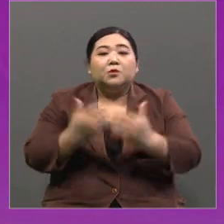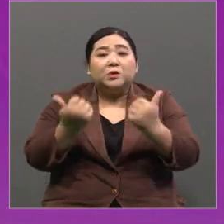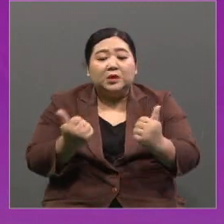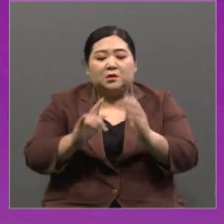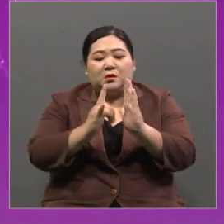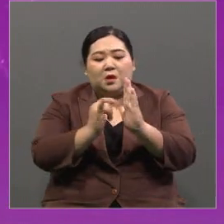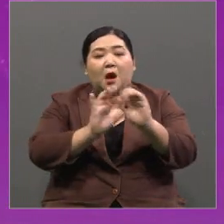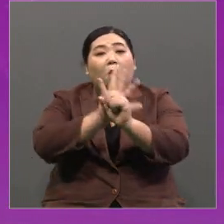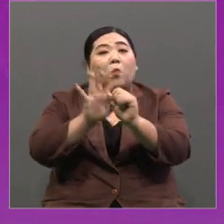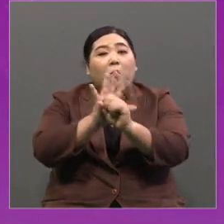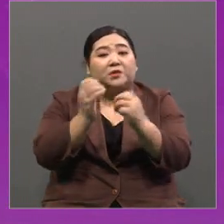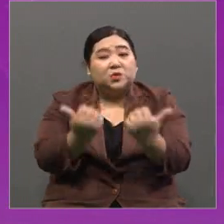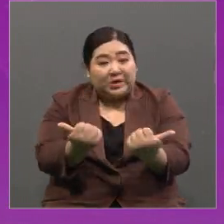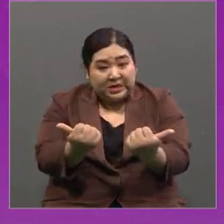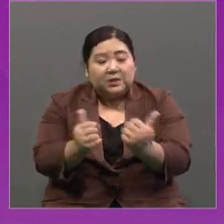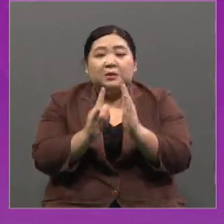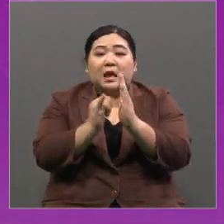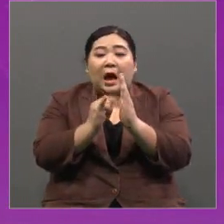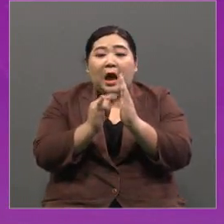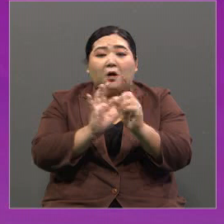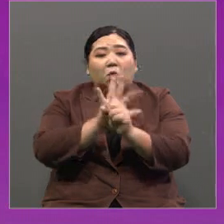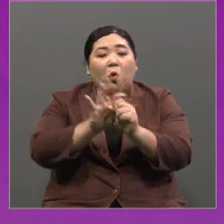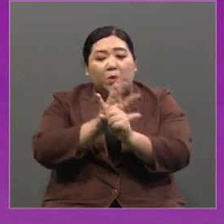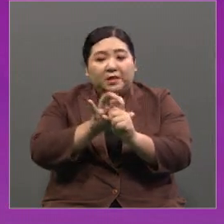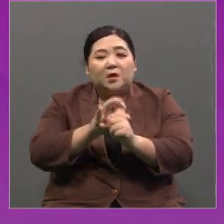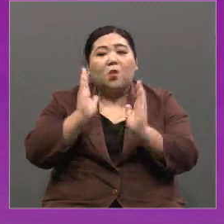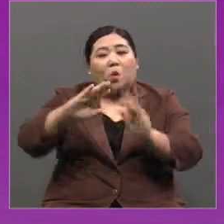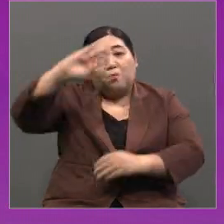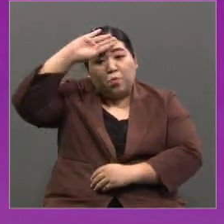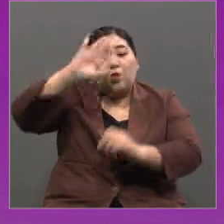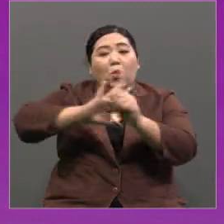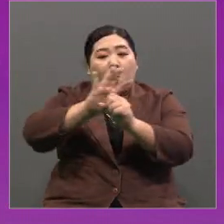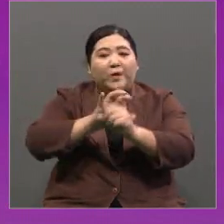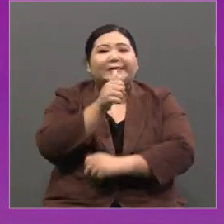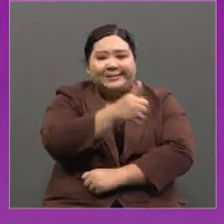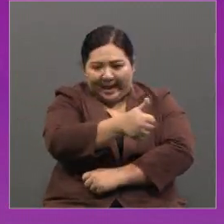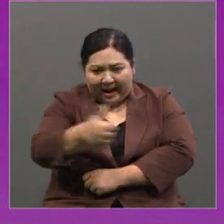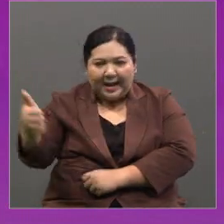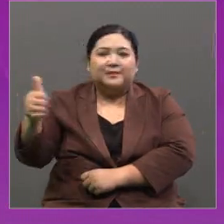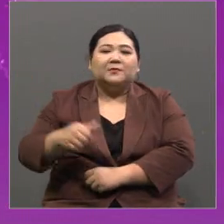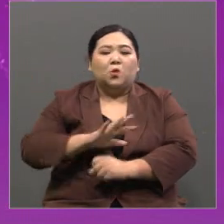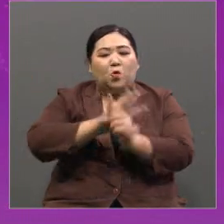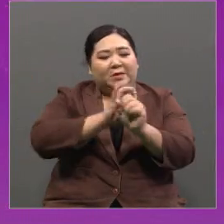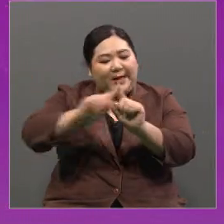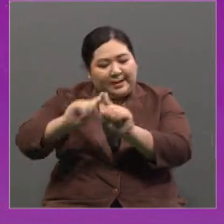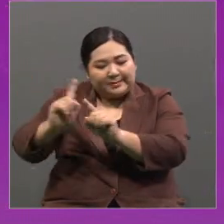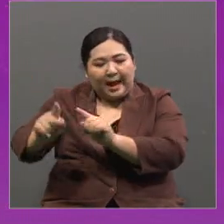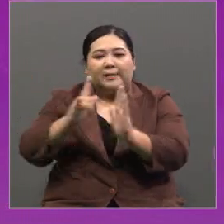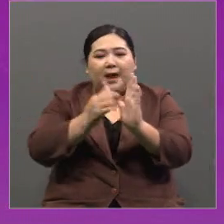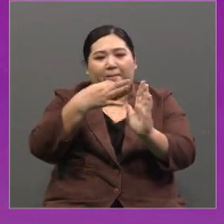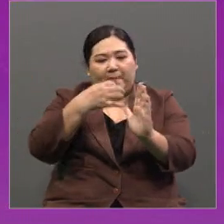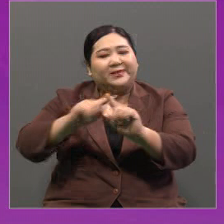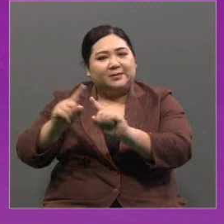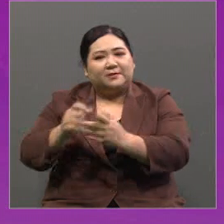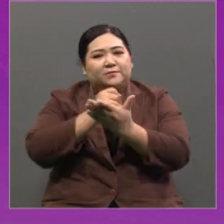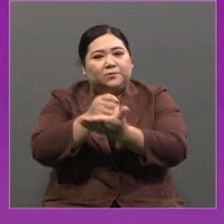าโควิด -19 ที่อยู่ในบ้านเราในขณะนี้ยังใช้รักษาผู้ป่วยโควิด -19 ได้ทุกสายพันธุ์นะฮะขณะเดียวกันก็มีการเ